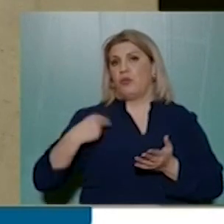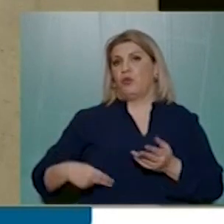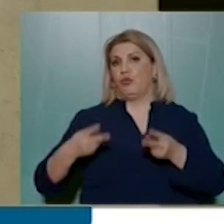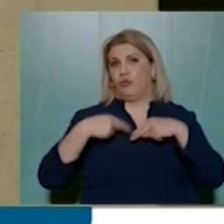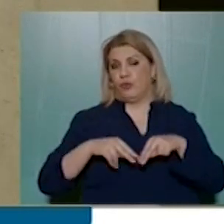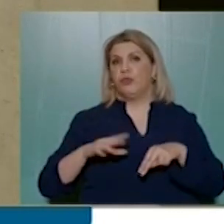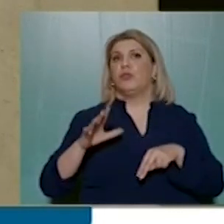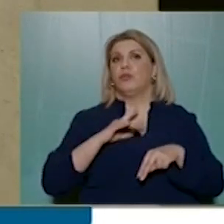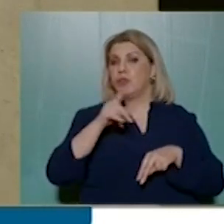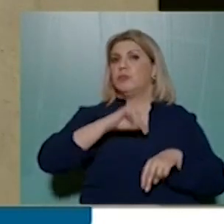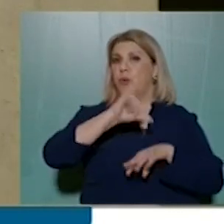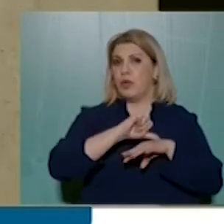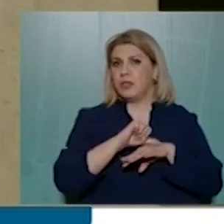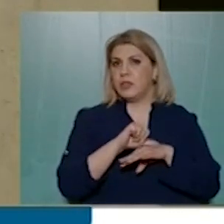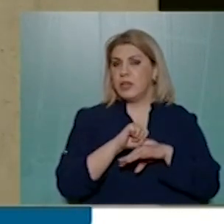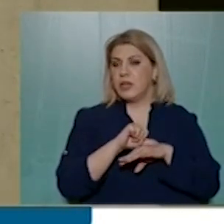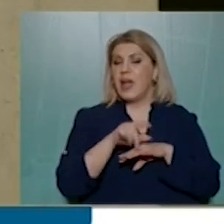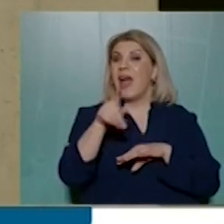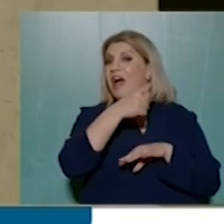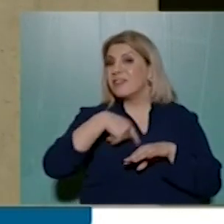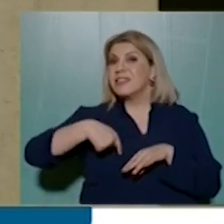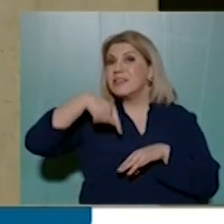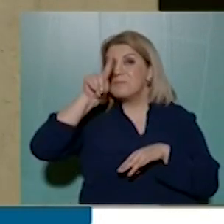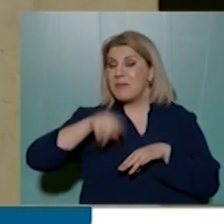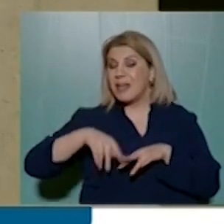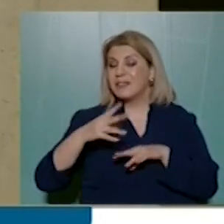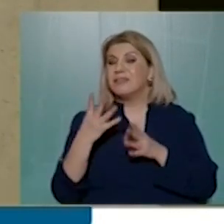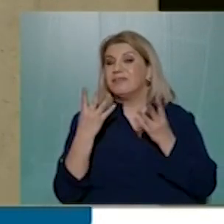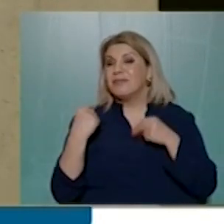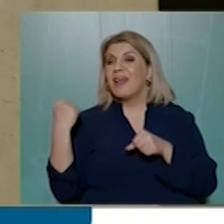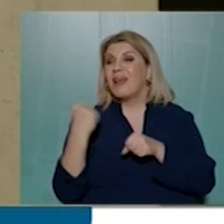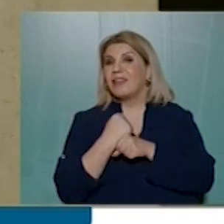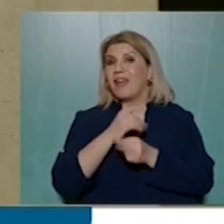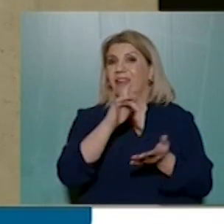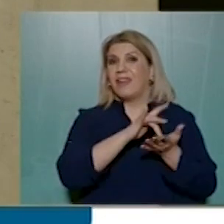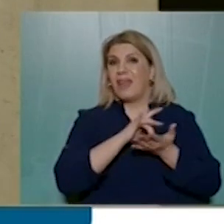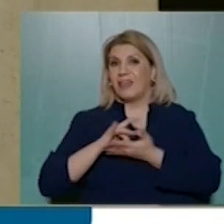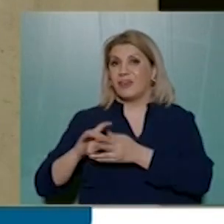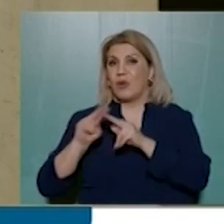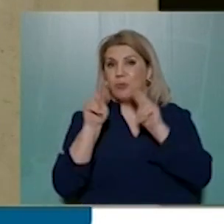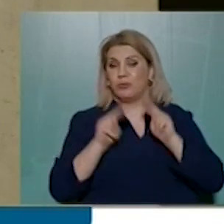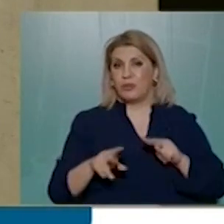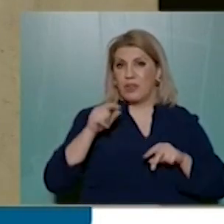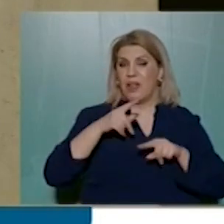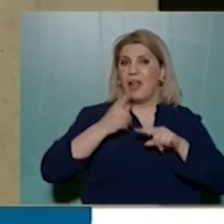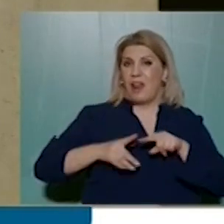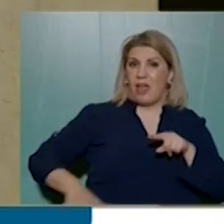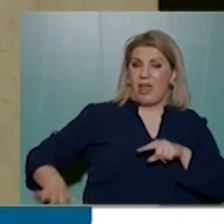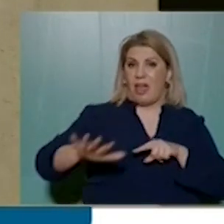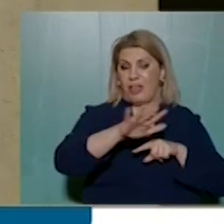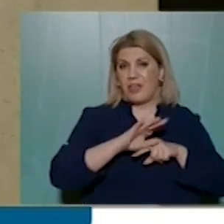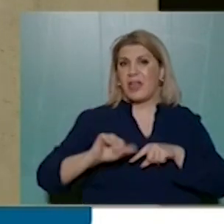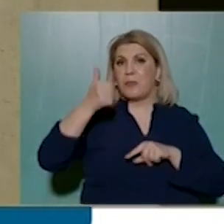τους δημότες δηλαδή της πόλης ότι αυτές τις μέρες εκατοντάδες εργατικά κέντρα ομοσπονδίες σε όλη τη χώρα και